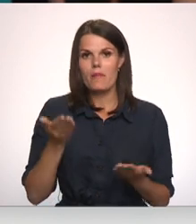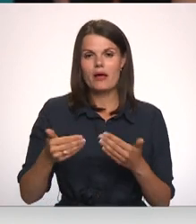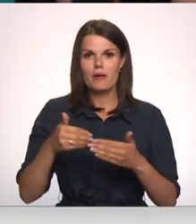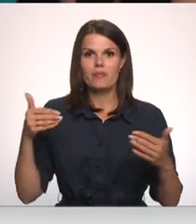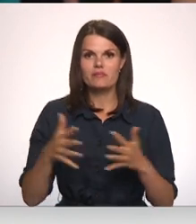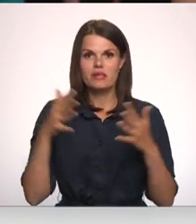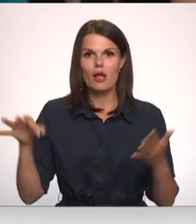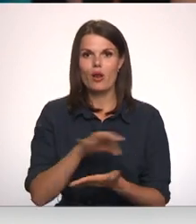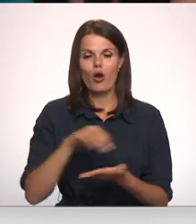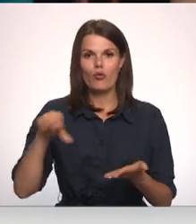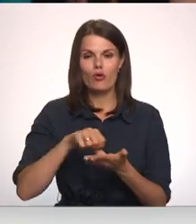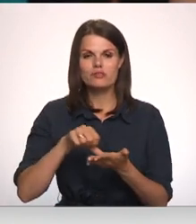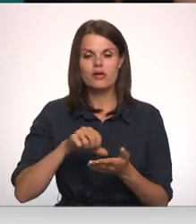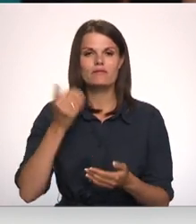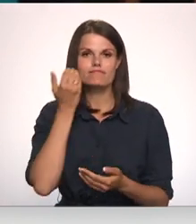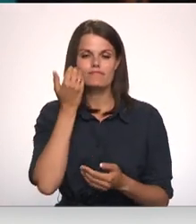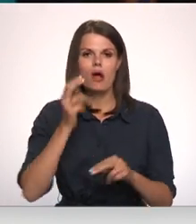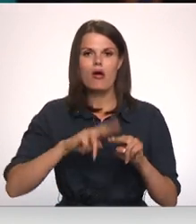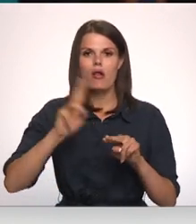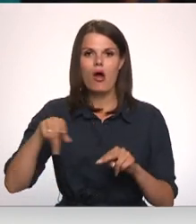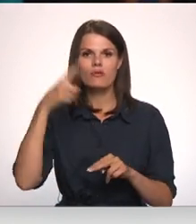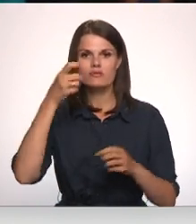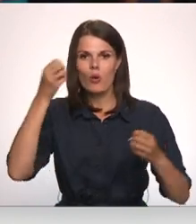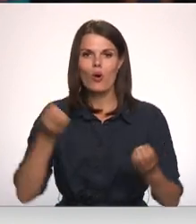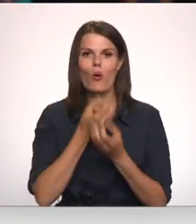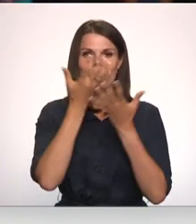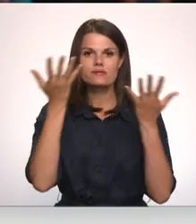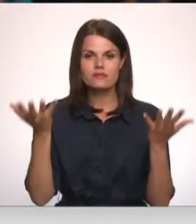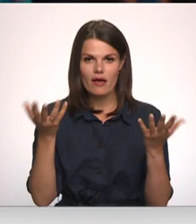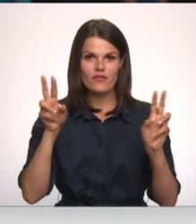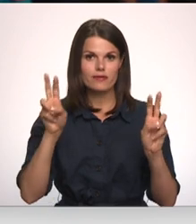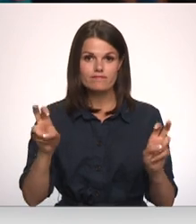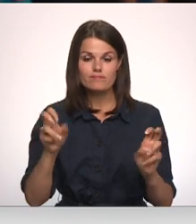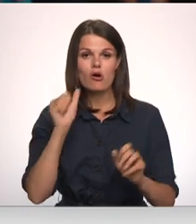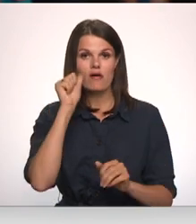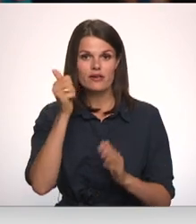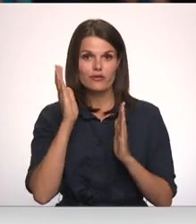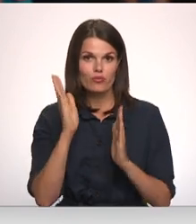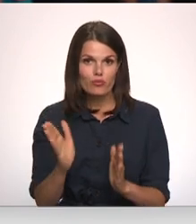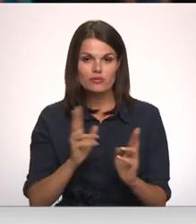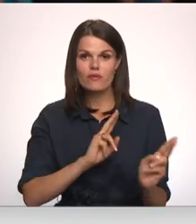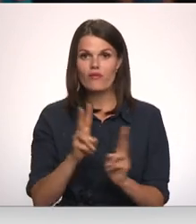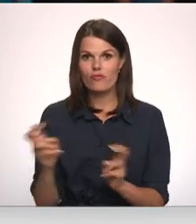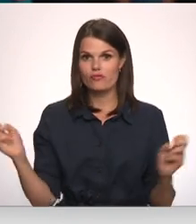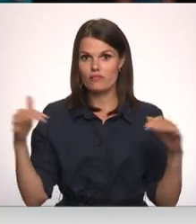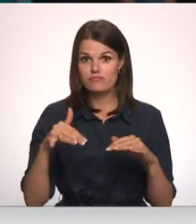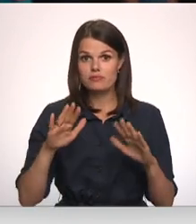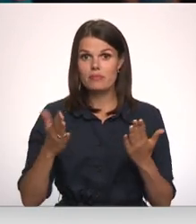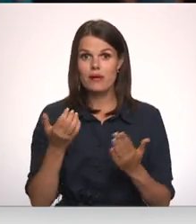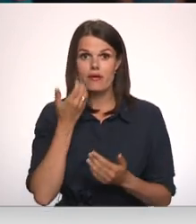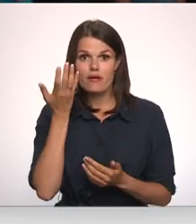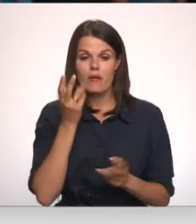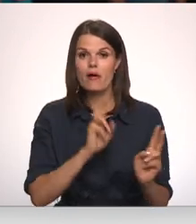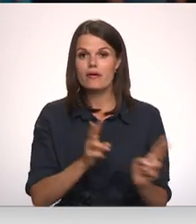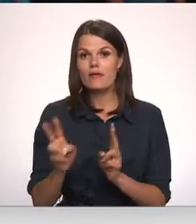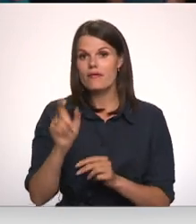koncertam, ļauj saulei uzziedēt, kas notiks rīt. Šeit pulcējas dejotāji, bet kamēr dejotāji mēģina, mēs varam aprunāties